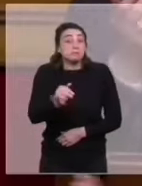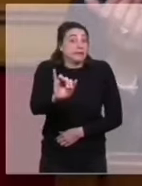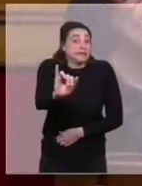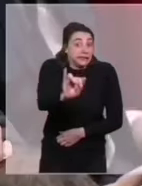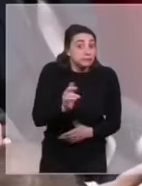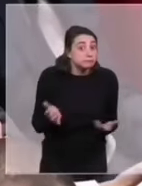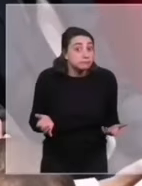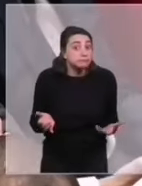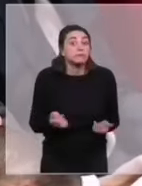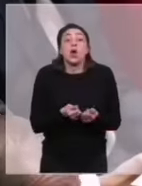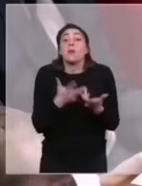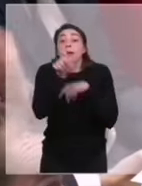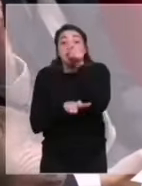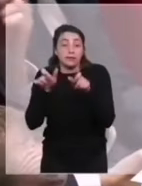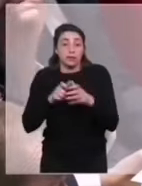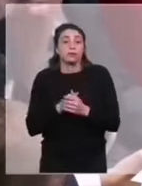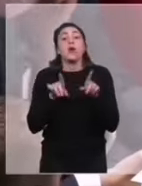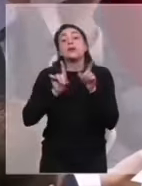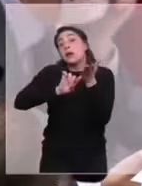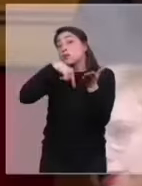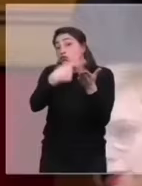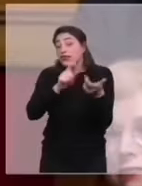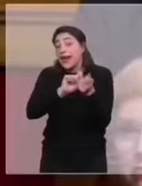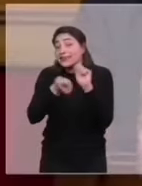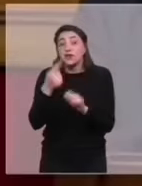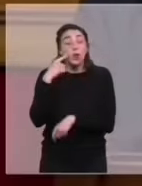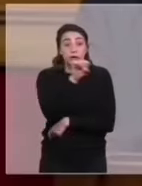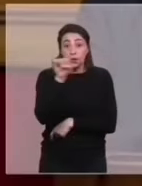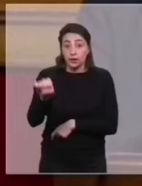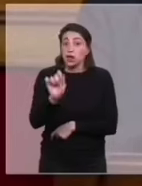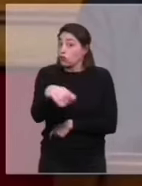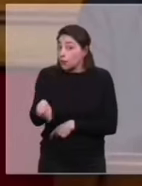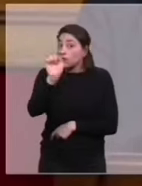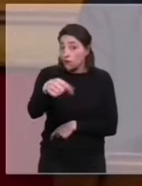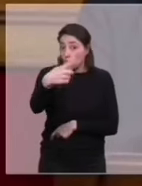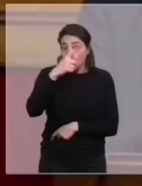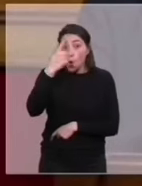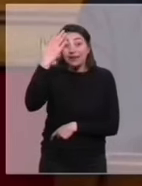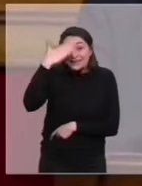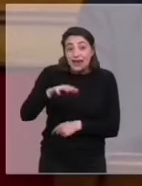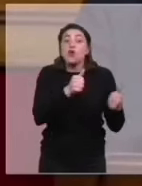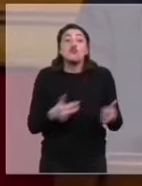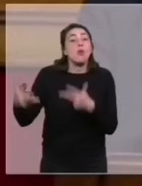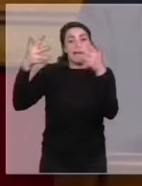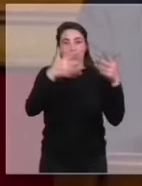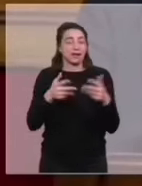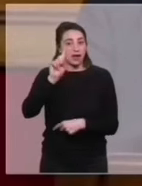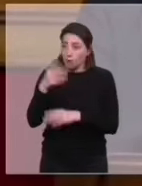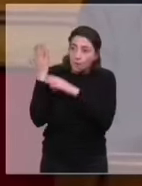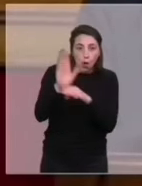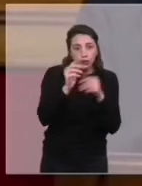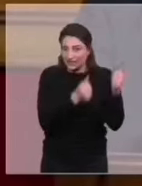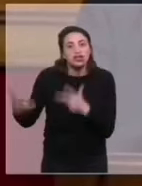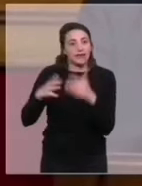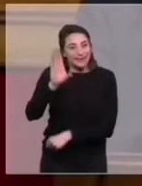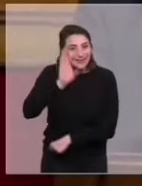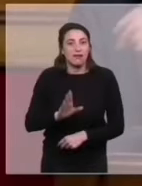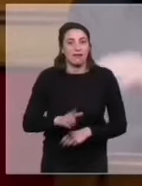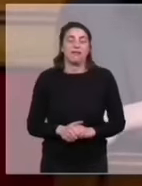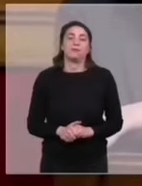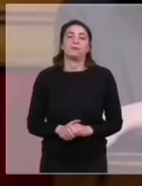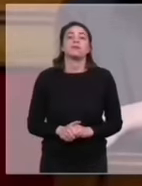budget rectificatif de la sécurité sociale. Vous devez savoir combien de retraités toucheraient les 1200 euros. Publiez vos chiffres cachés. Le 11 janvier,